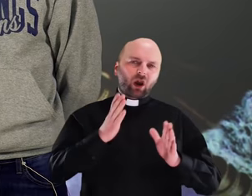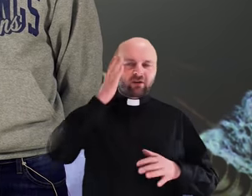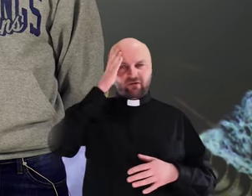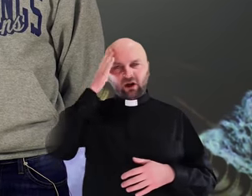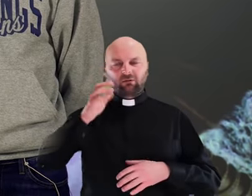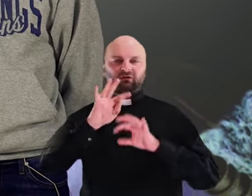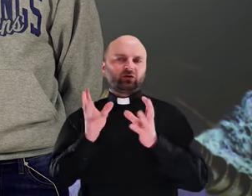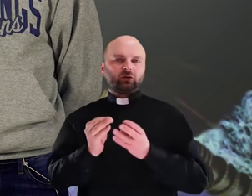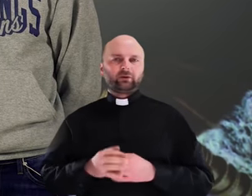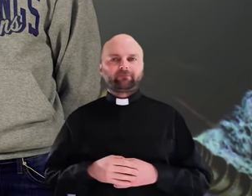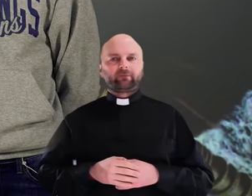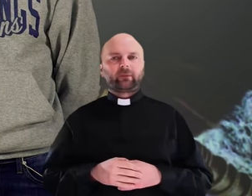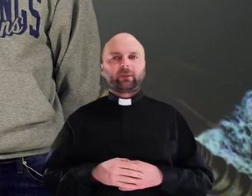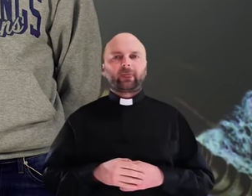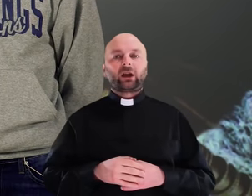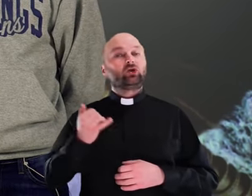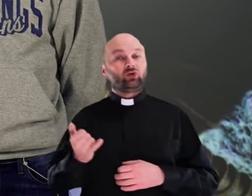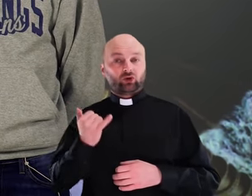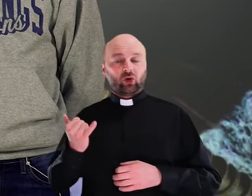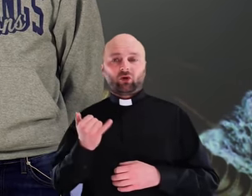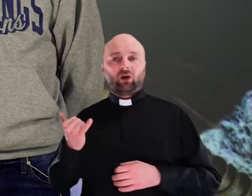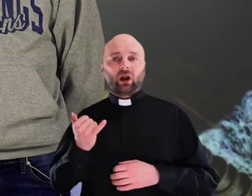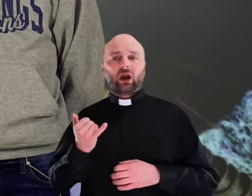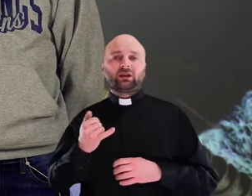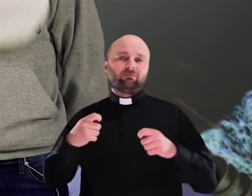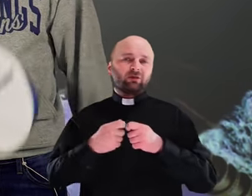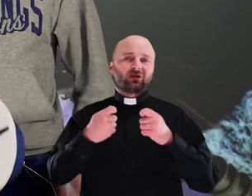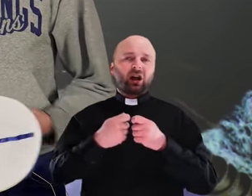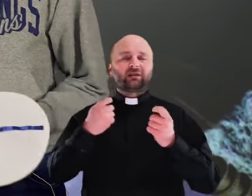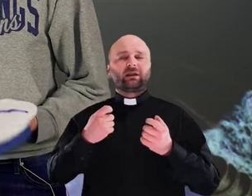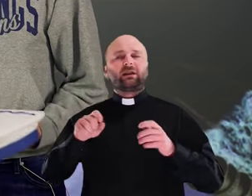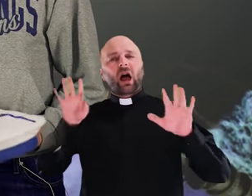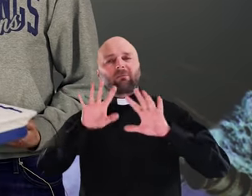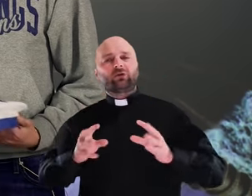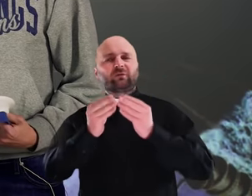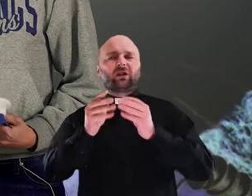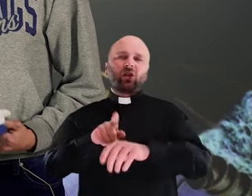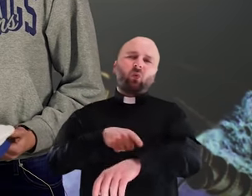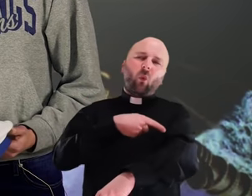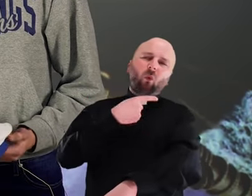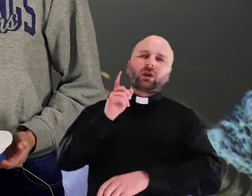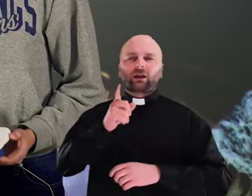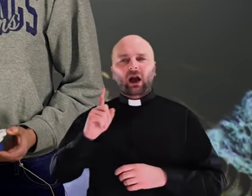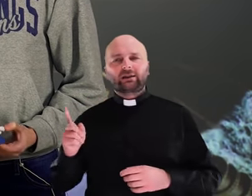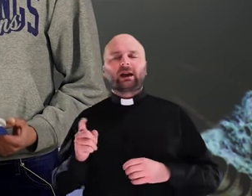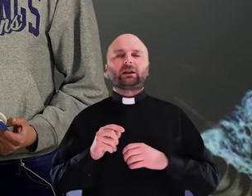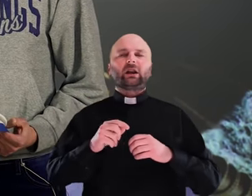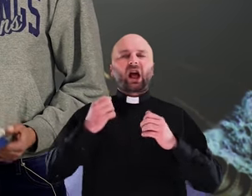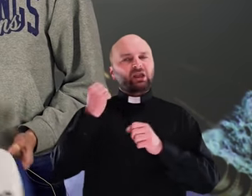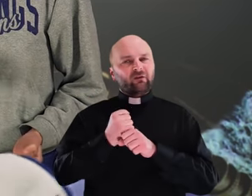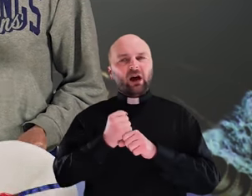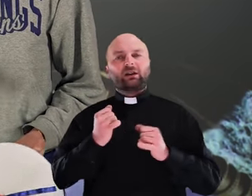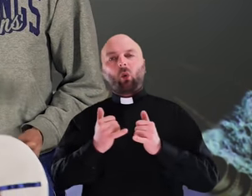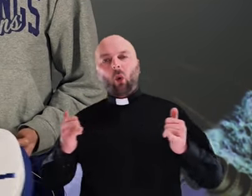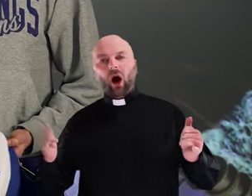wszystko. Ciągle nam też coś może na tej mszy świętej przeszkadzać. A to za długie kazanie, a to za twarde ławki, a to